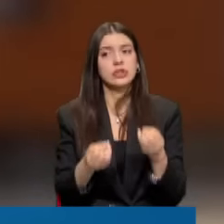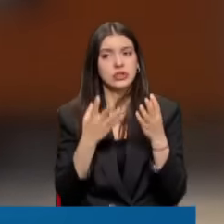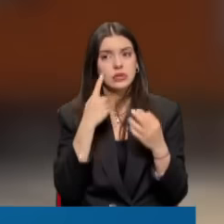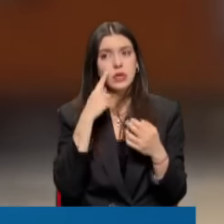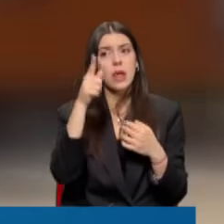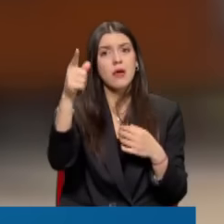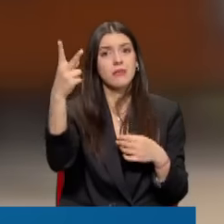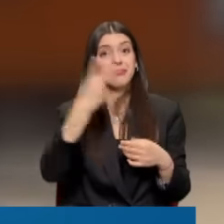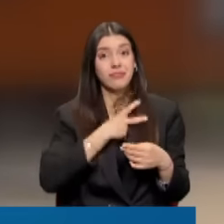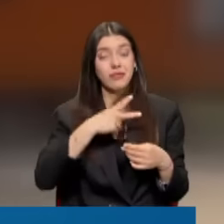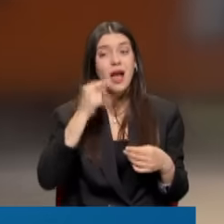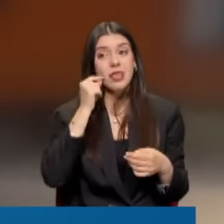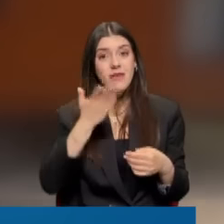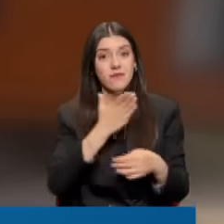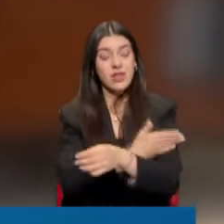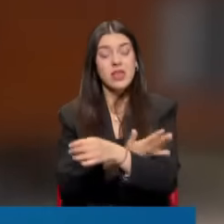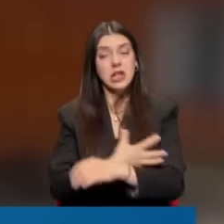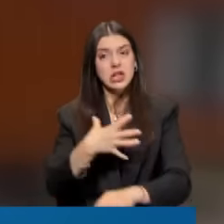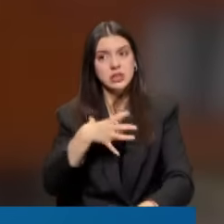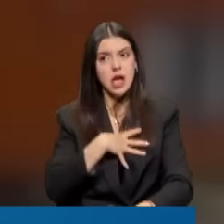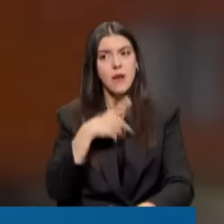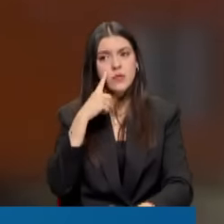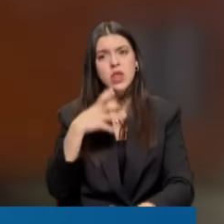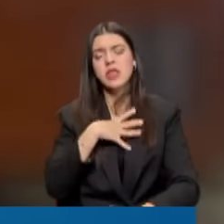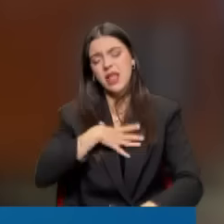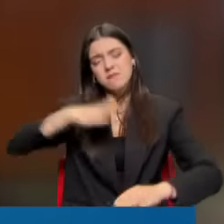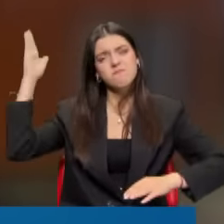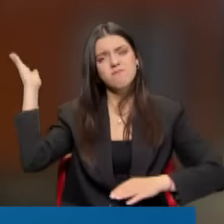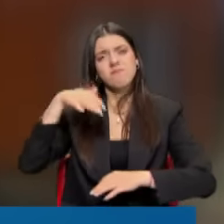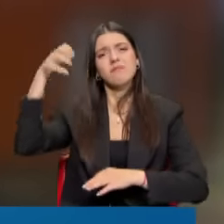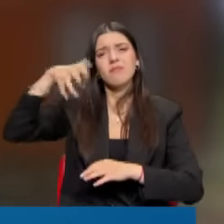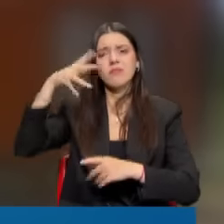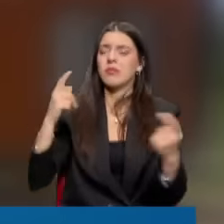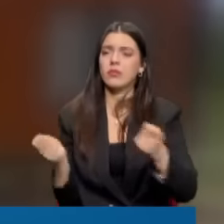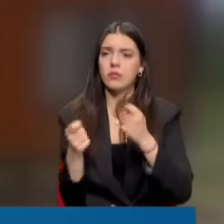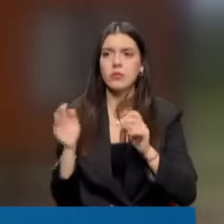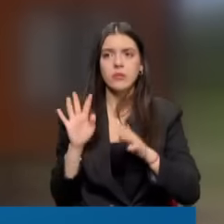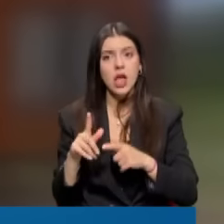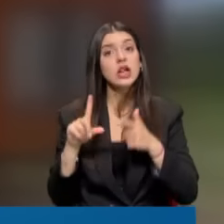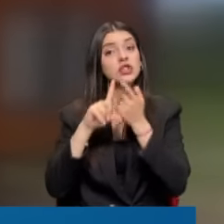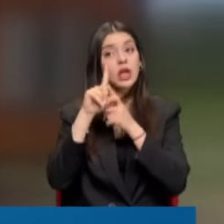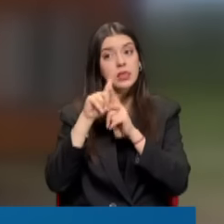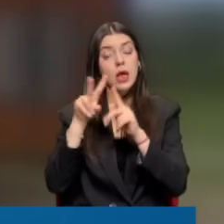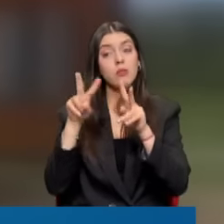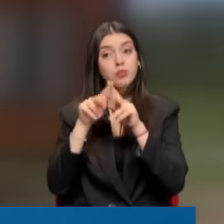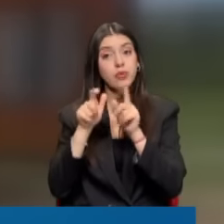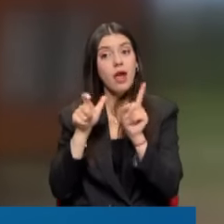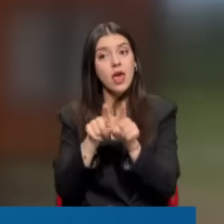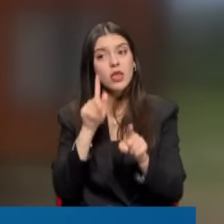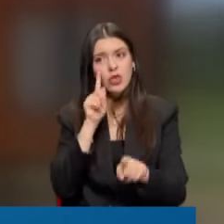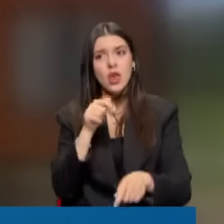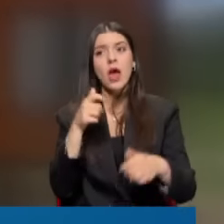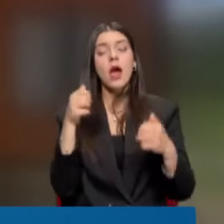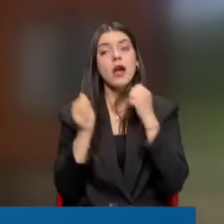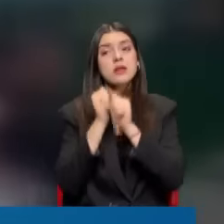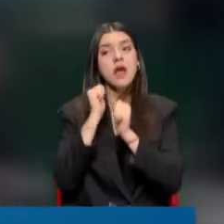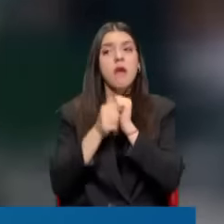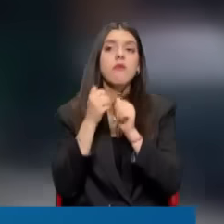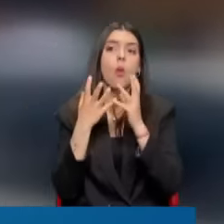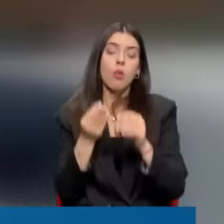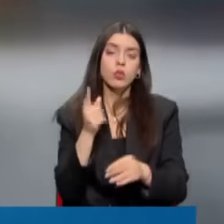olduğu T house'u bazı vatandaşlar göz alındı Ve yine iddiaya göre jandarma müdahalesi sırasında şiddete maruz kalanlar